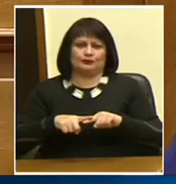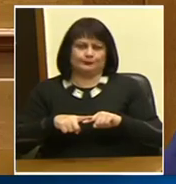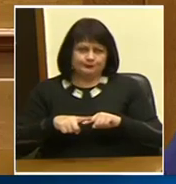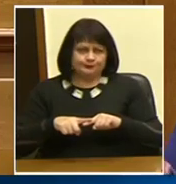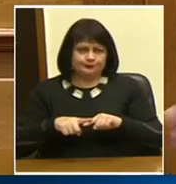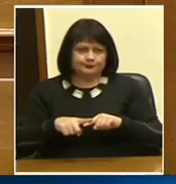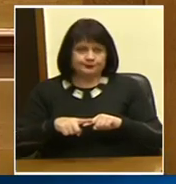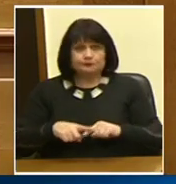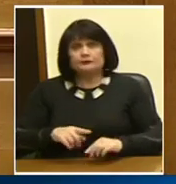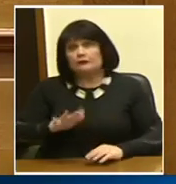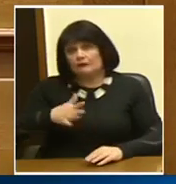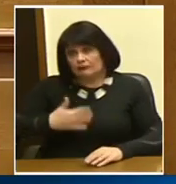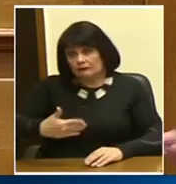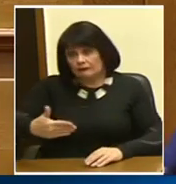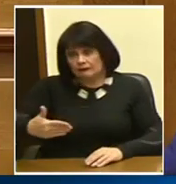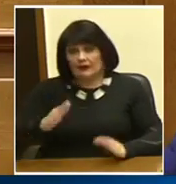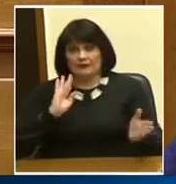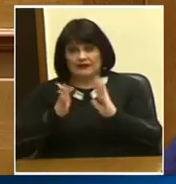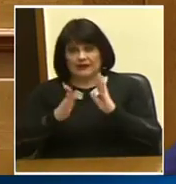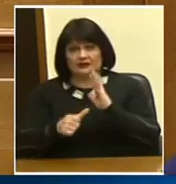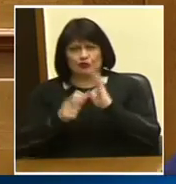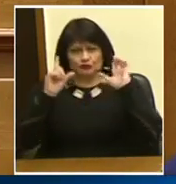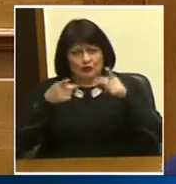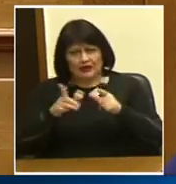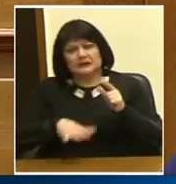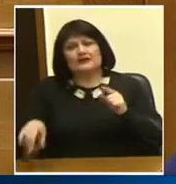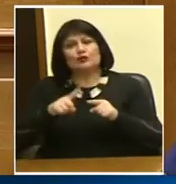Η προοπτική της άμεσης εκλογής από το λαό του Προέδρου της Δημοκρατίας